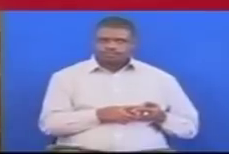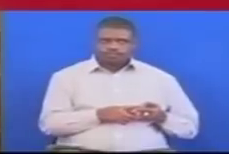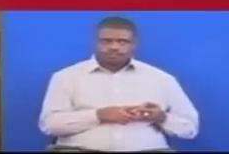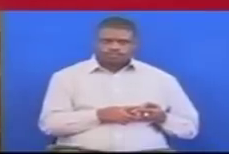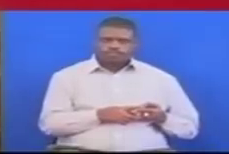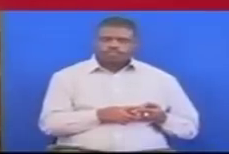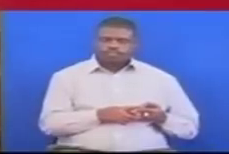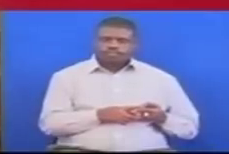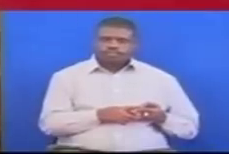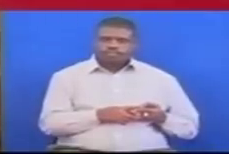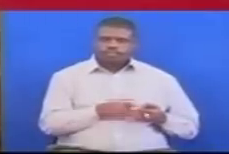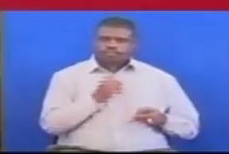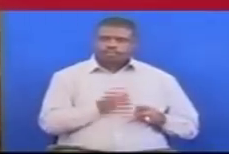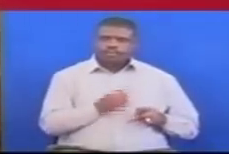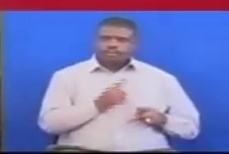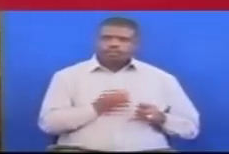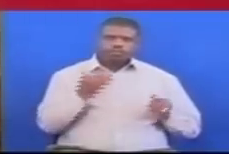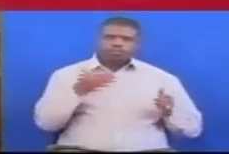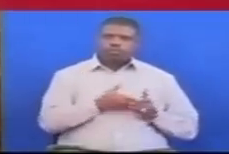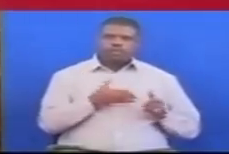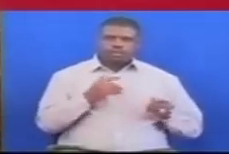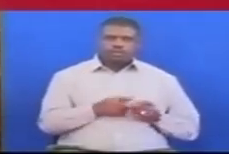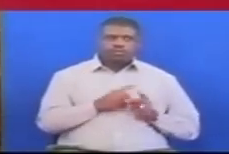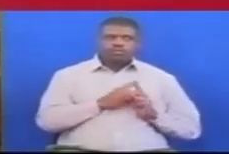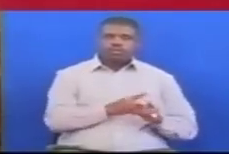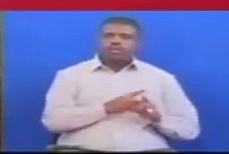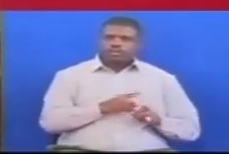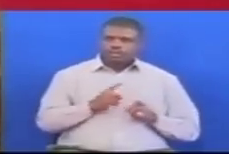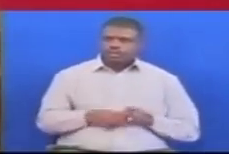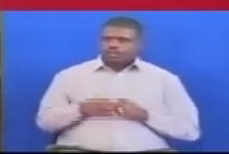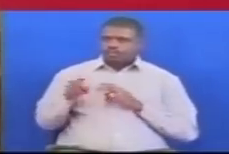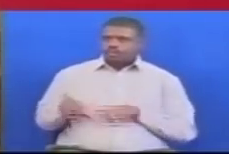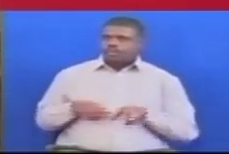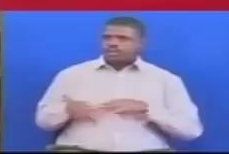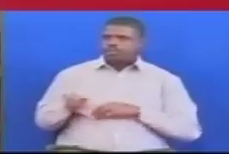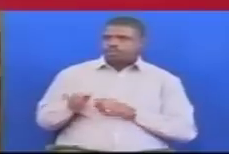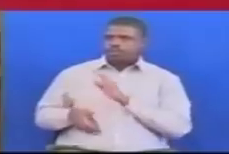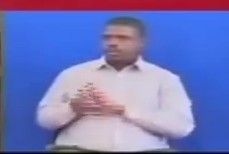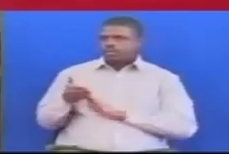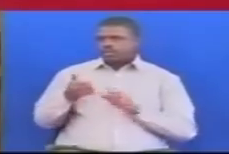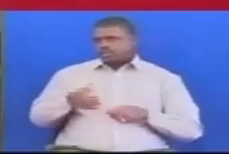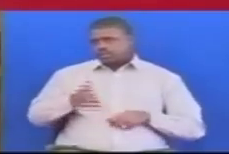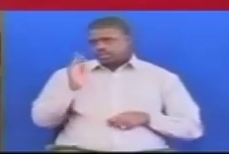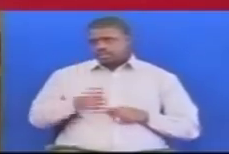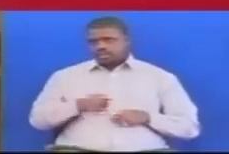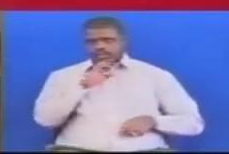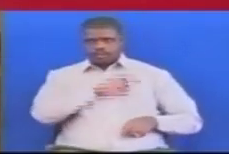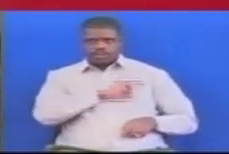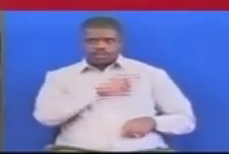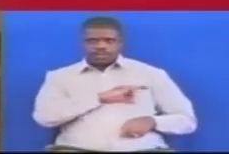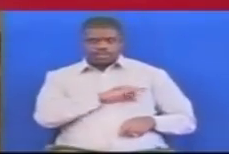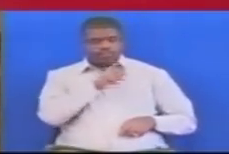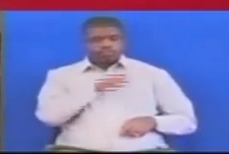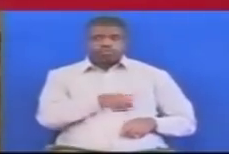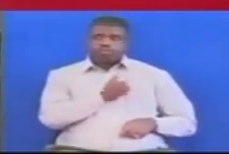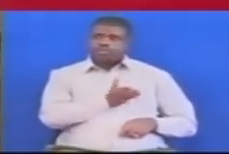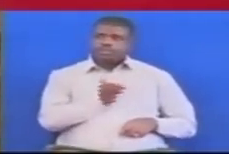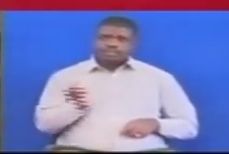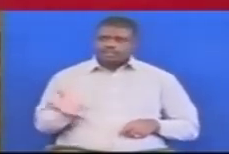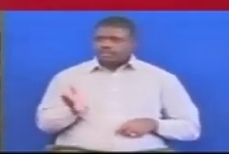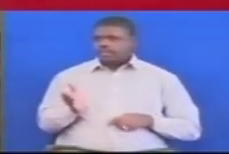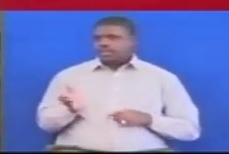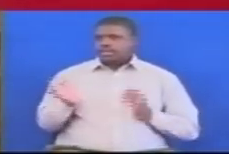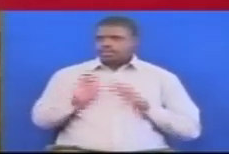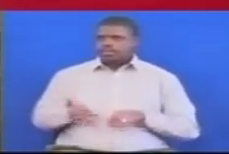81,343 wa mji wa Lindi. Kufuatia kwa kuvunjwa kwa mkataba na mkandarasi wa awali, serikali imeajiri mkandarasi mwingine atakayemalizia